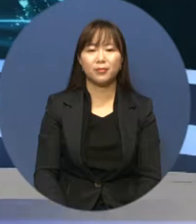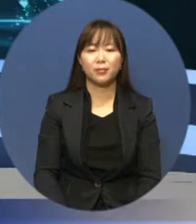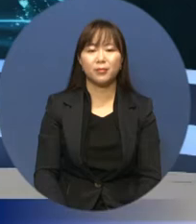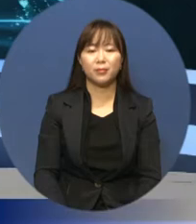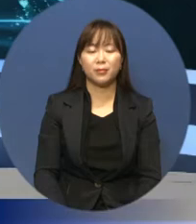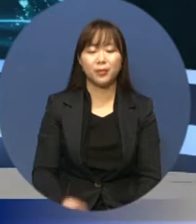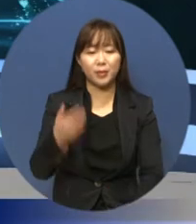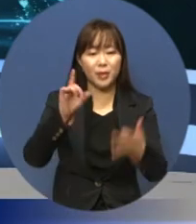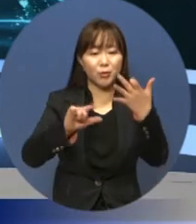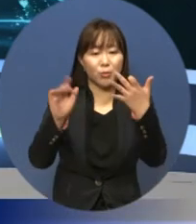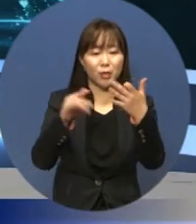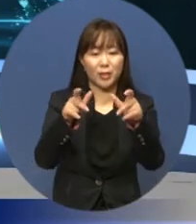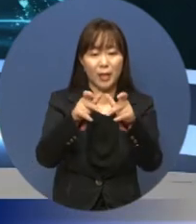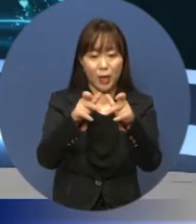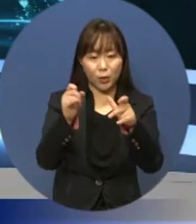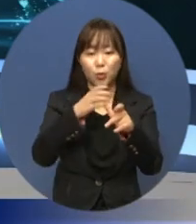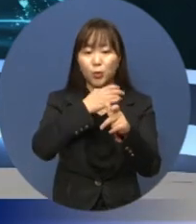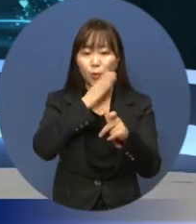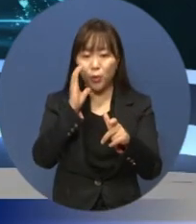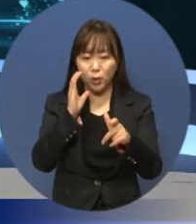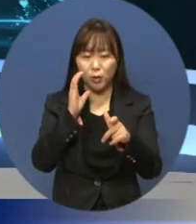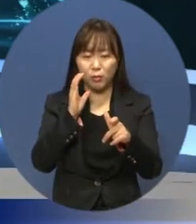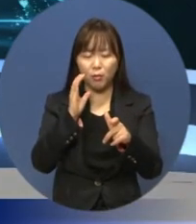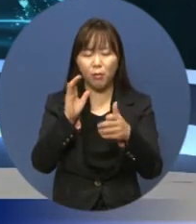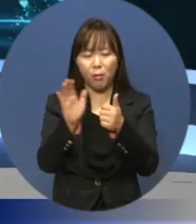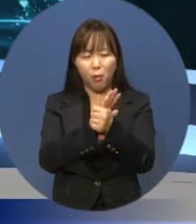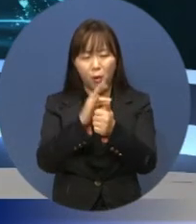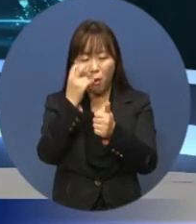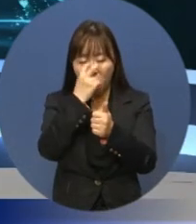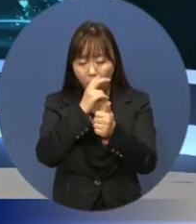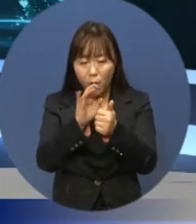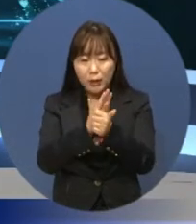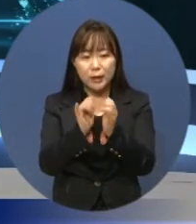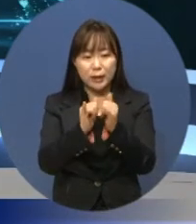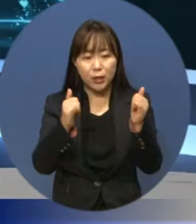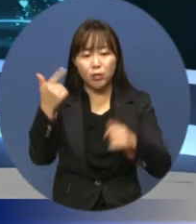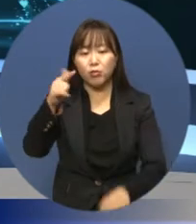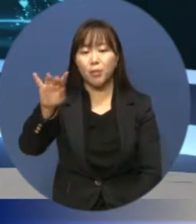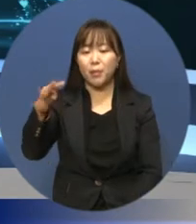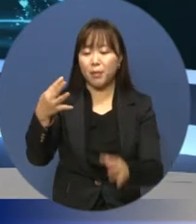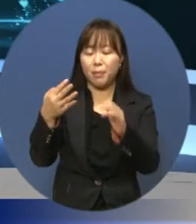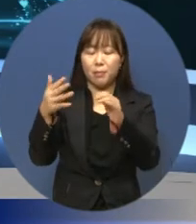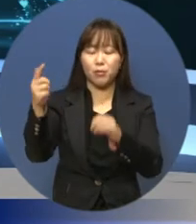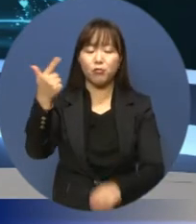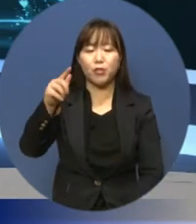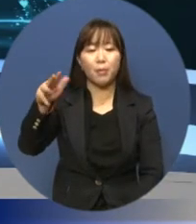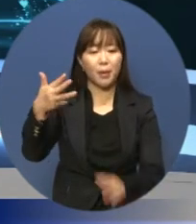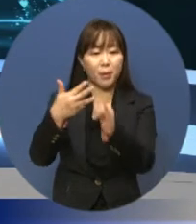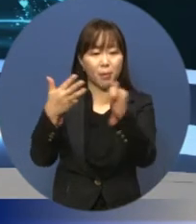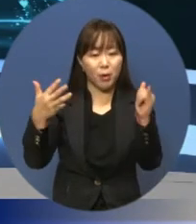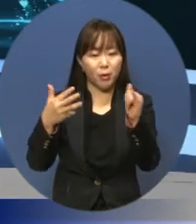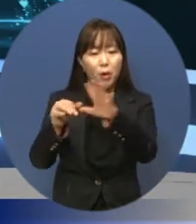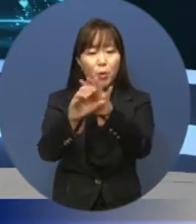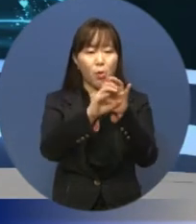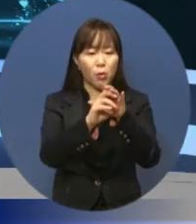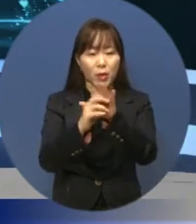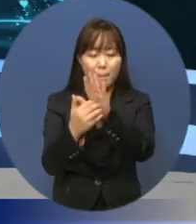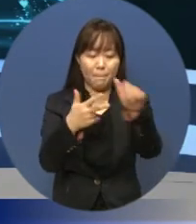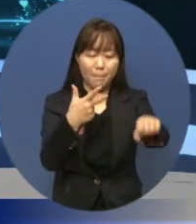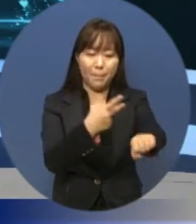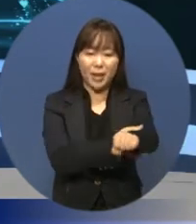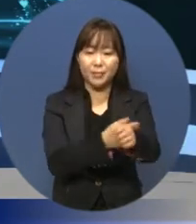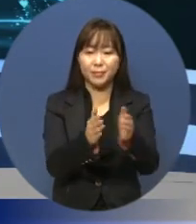지난 19일부터 장애인과 노인 보훈 돌봄 종사자 등 6천 8백여 명을 대상으로 그런 알고 백신 접종이